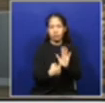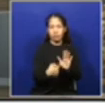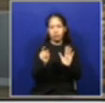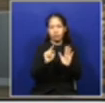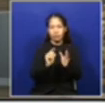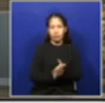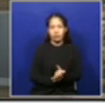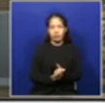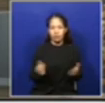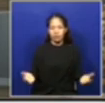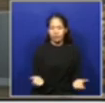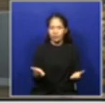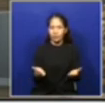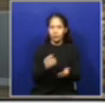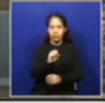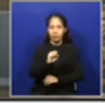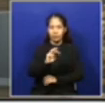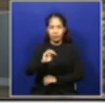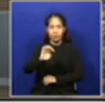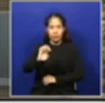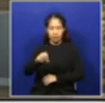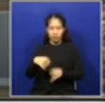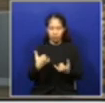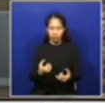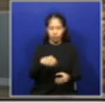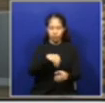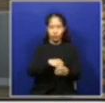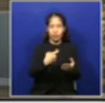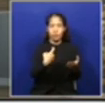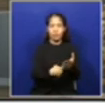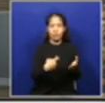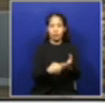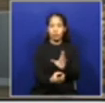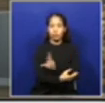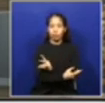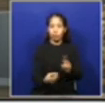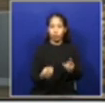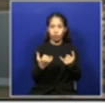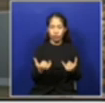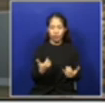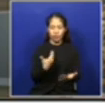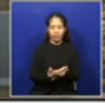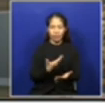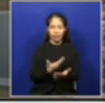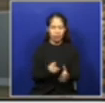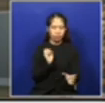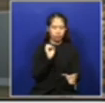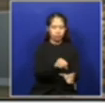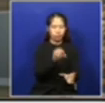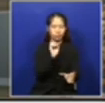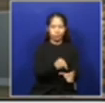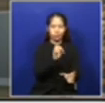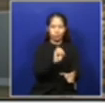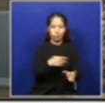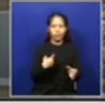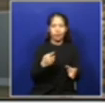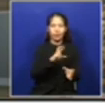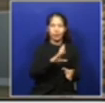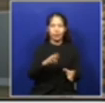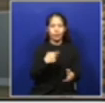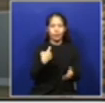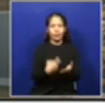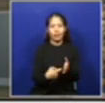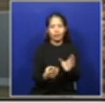การสนับสนุนให้ SME ที่อยู่ในระบบประกันสังคมในขณะนี้เงินที่เขาจ่ายเข้าไปในระบบประกันสังคมไม่ว่าจะเป็